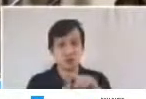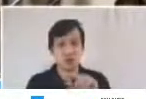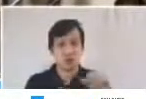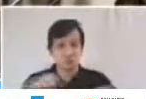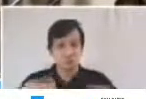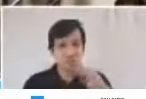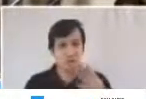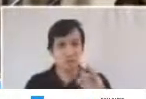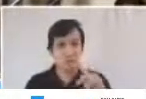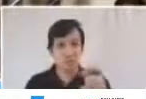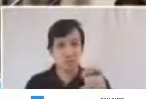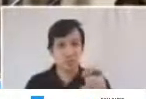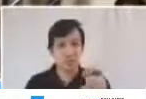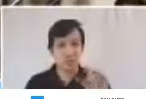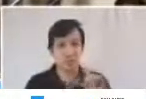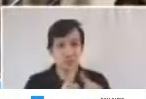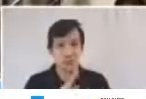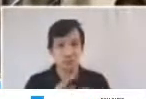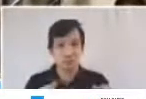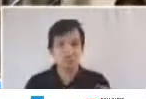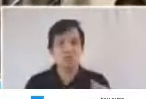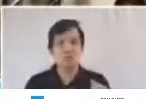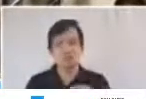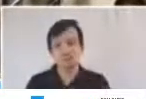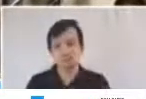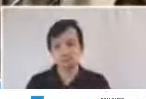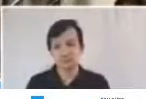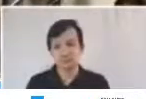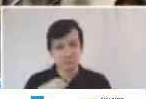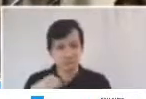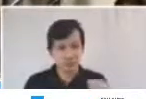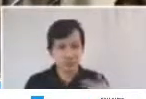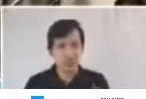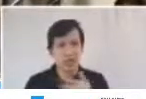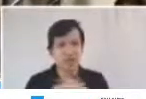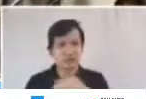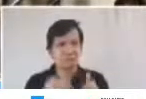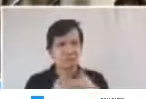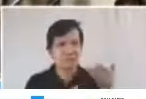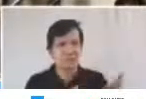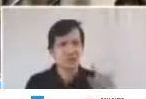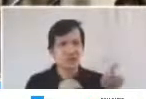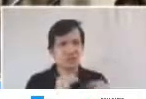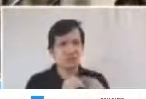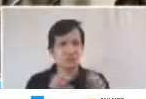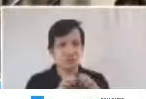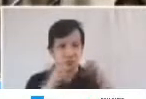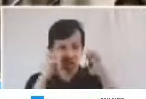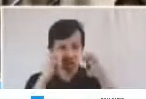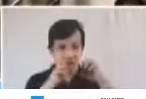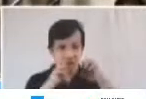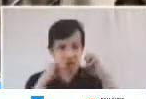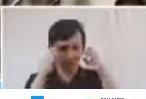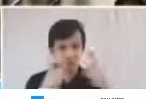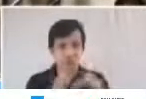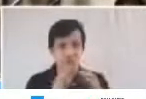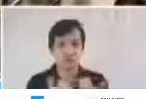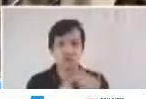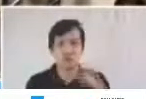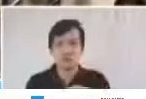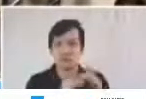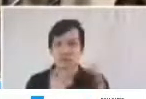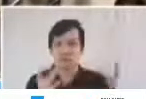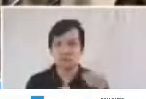the business night na nagbebenta nitong mga ganitong produkto at sa consumers na